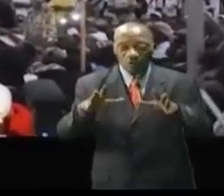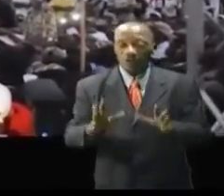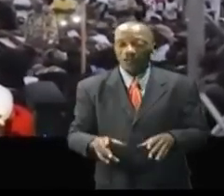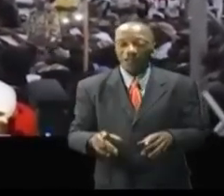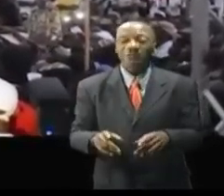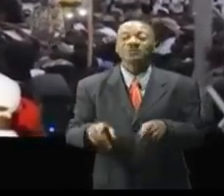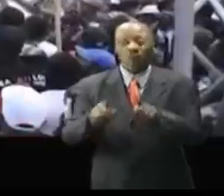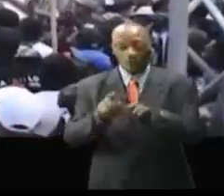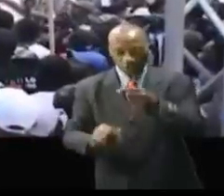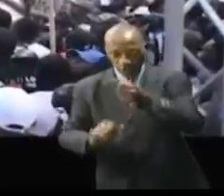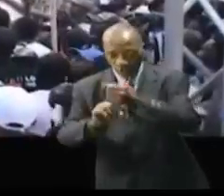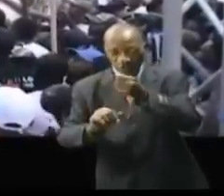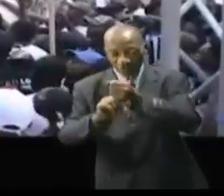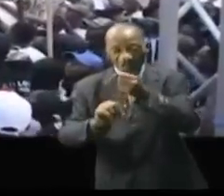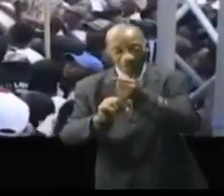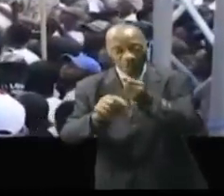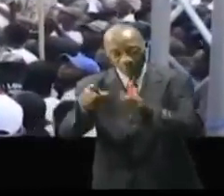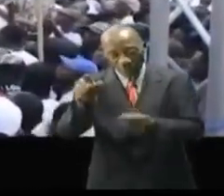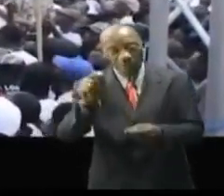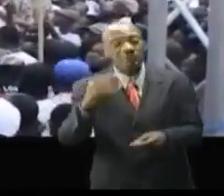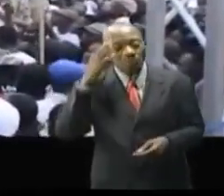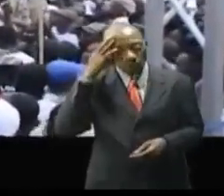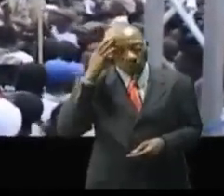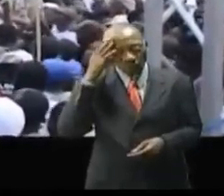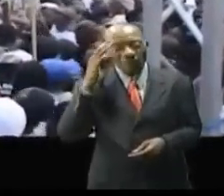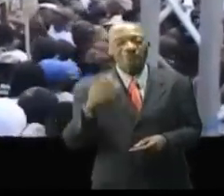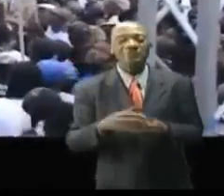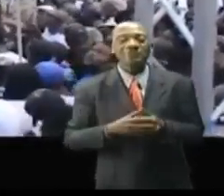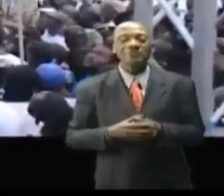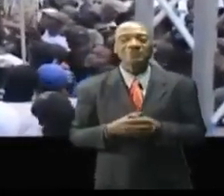ça. Et je le répète encore,